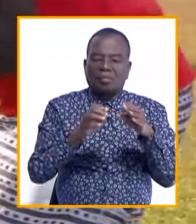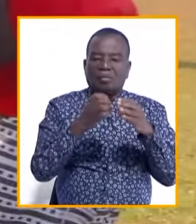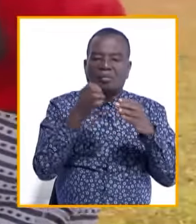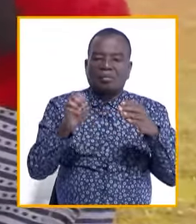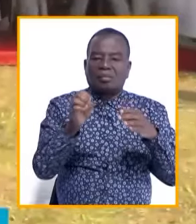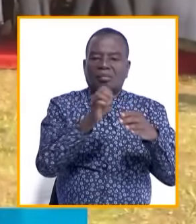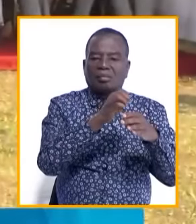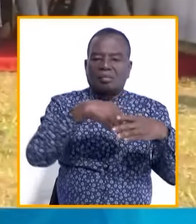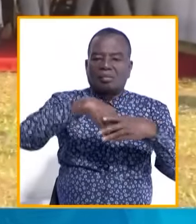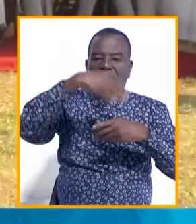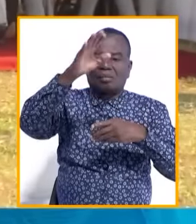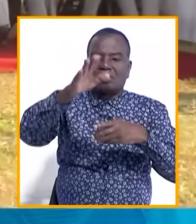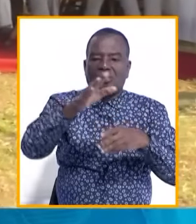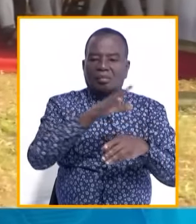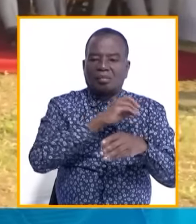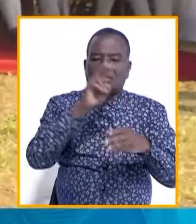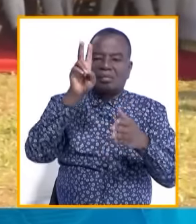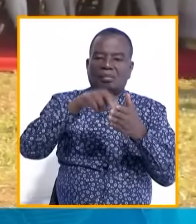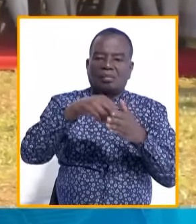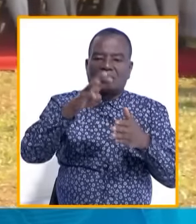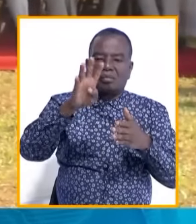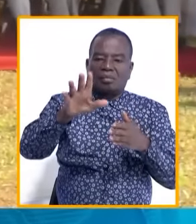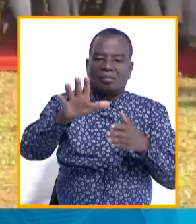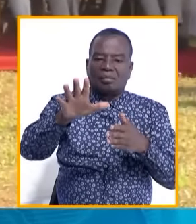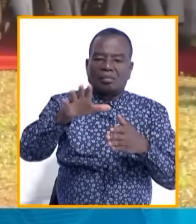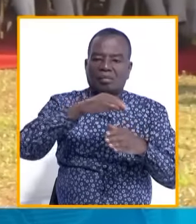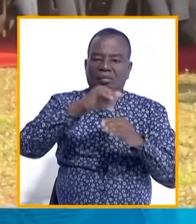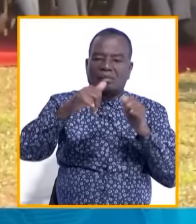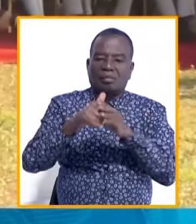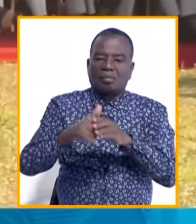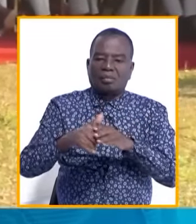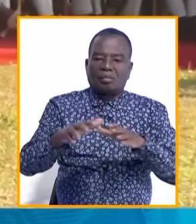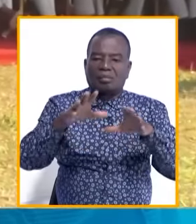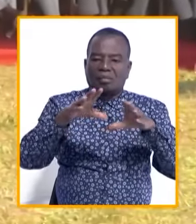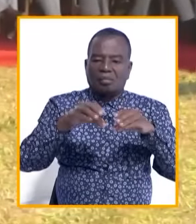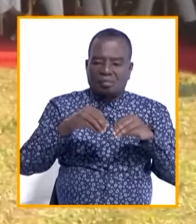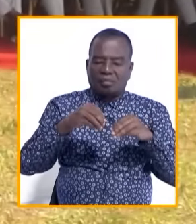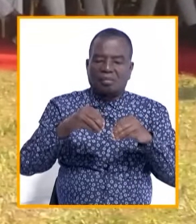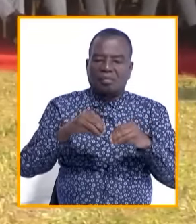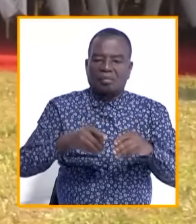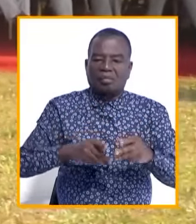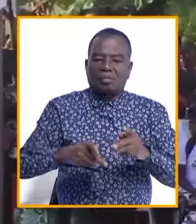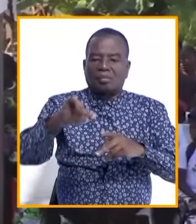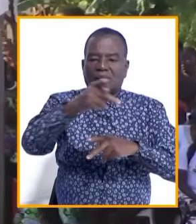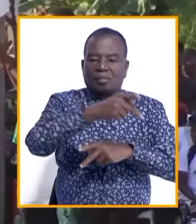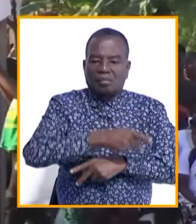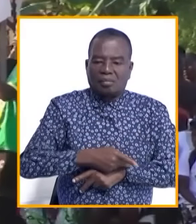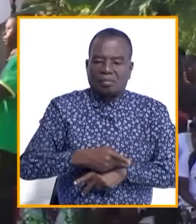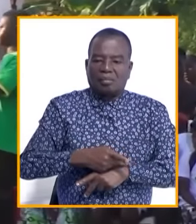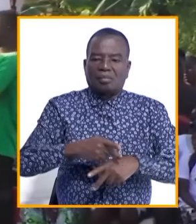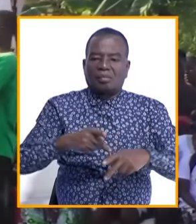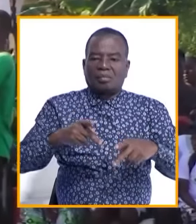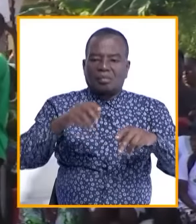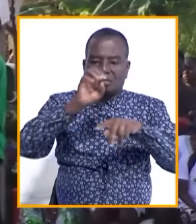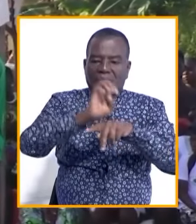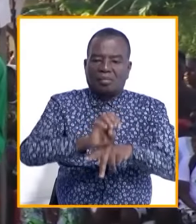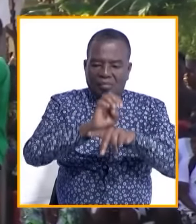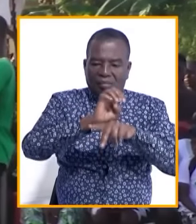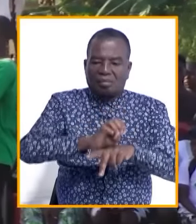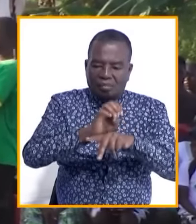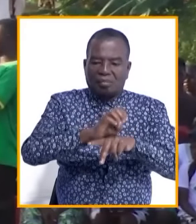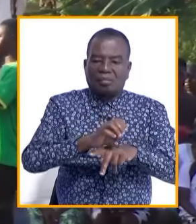de plus en plus sur l'extérieur. Rendez-vous est donc donné en 2025 à tous les adeptes de la promotion du